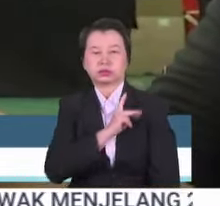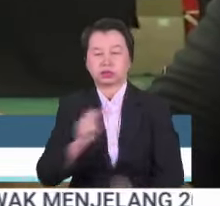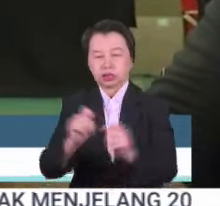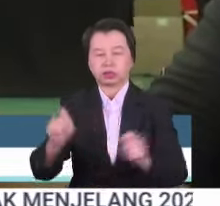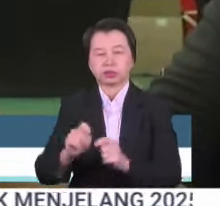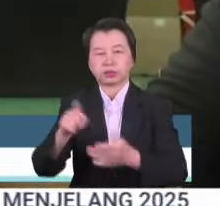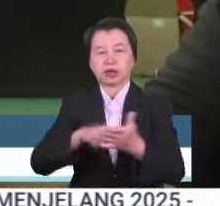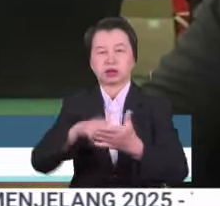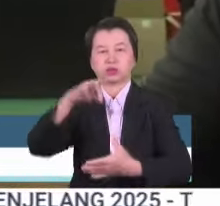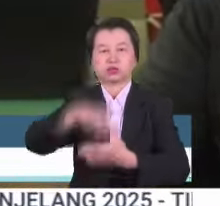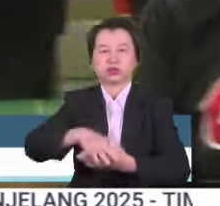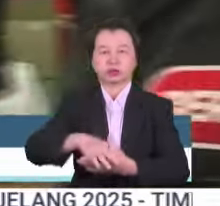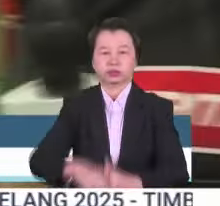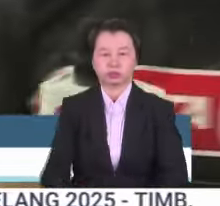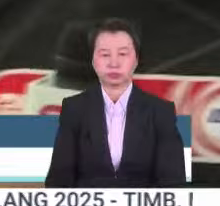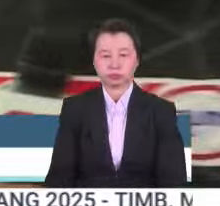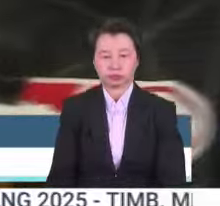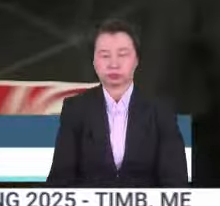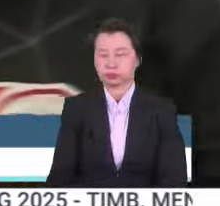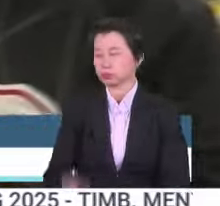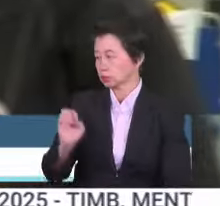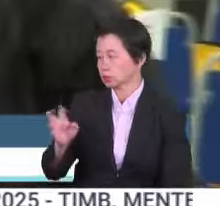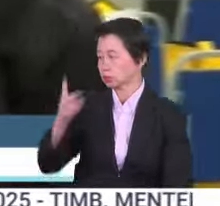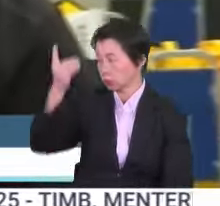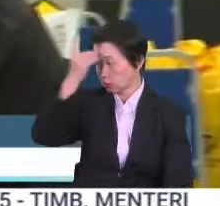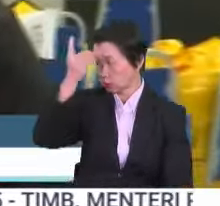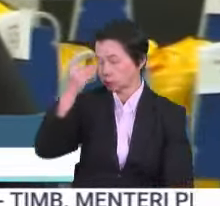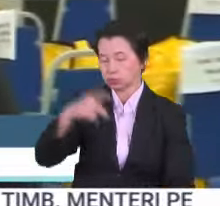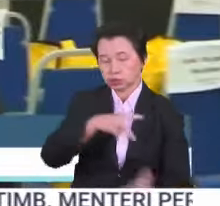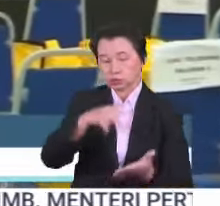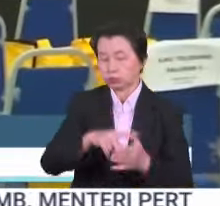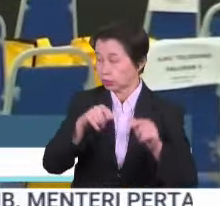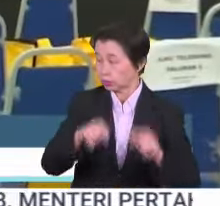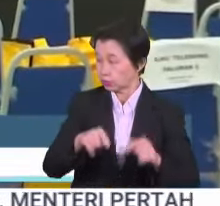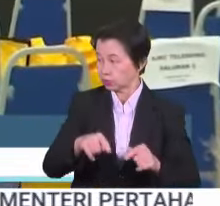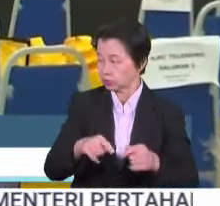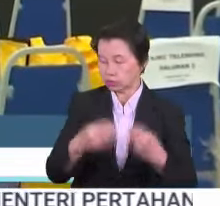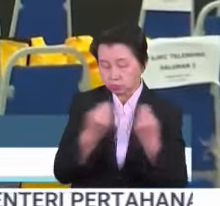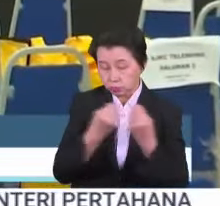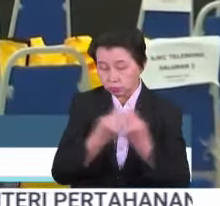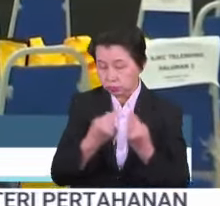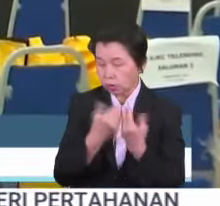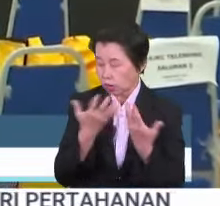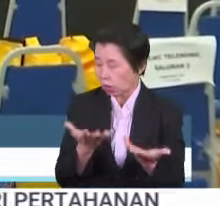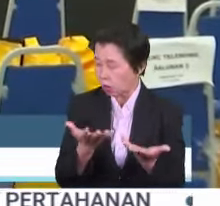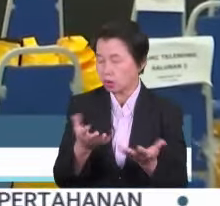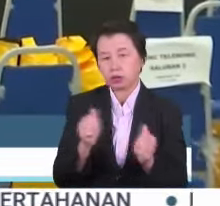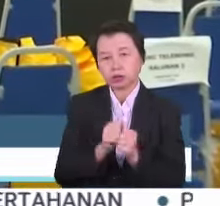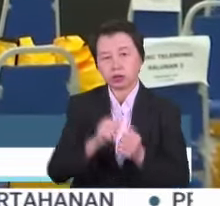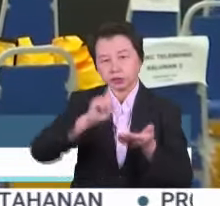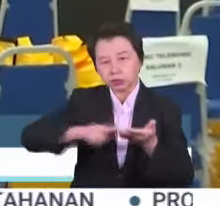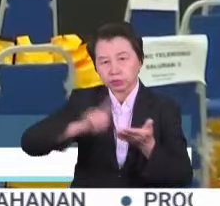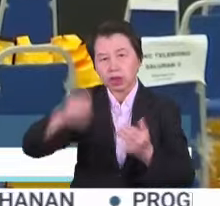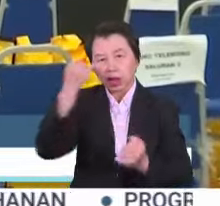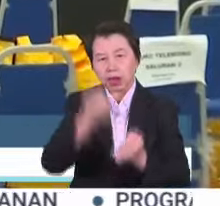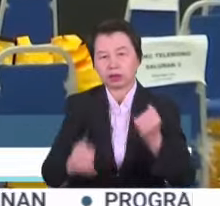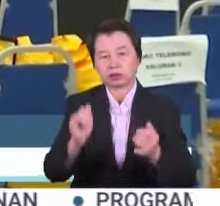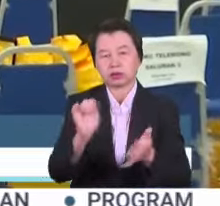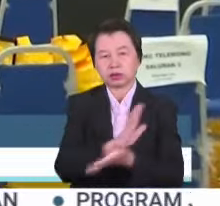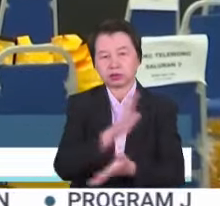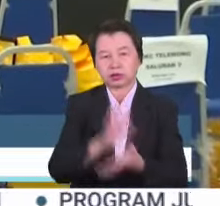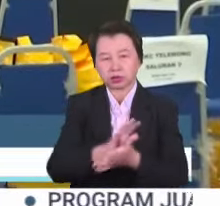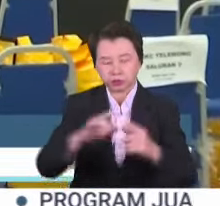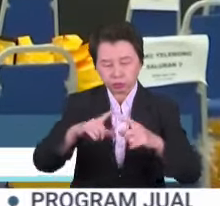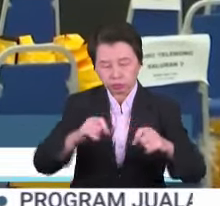tempat mengundi lah. Ya. Okey, Datuk, di pusat-pusat pengundi pula, bagaimana pula dengan semakan akhir kertas undi